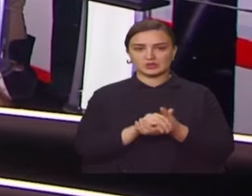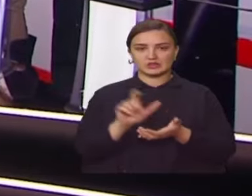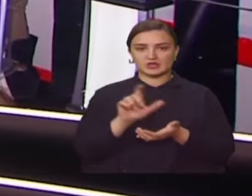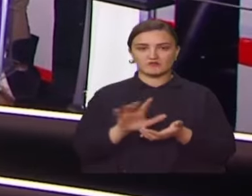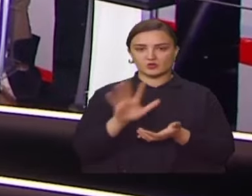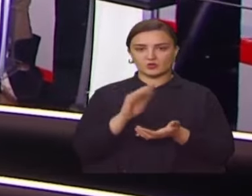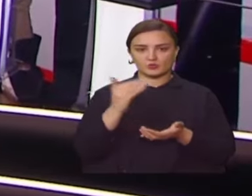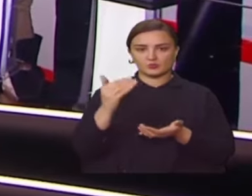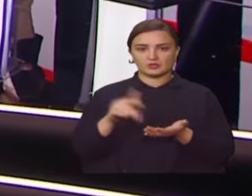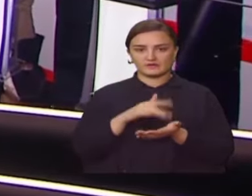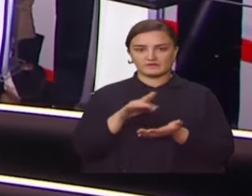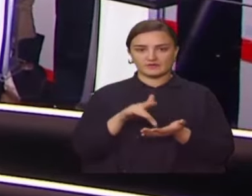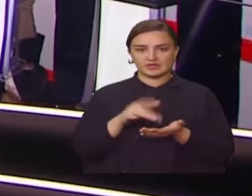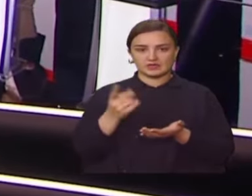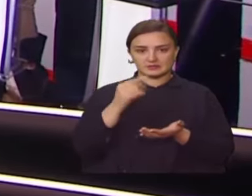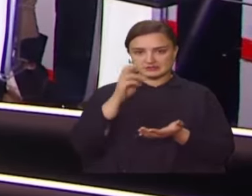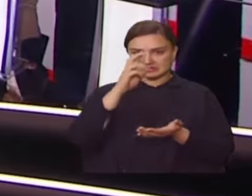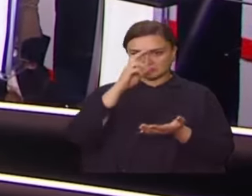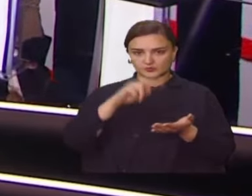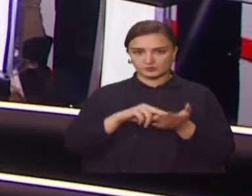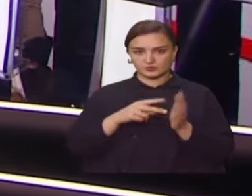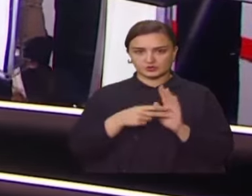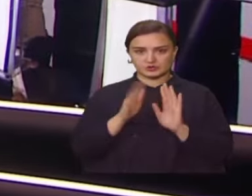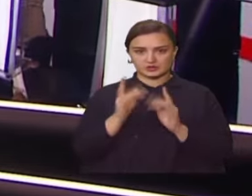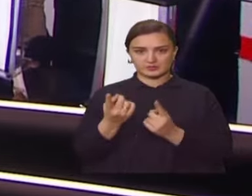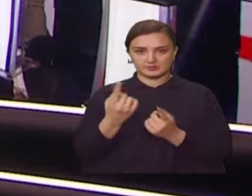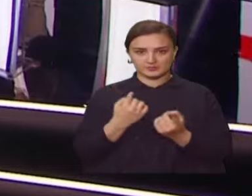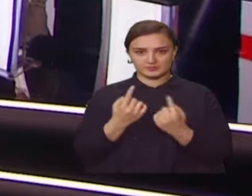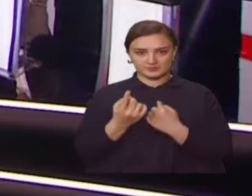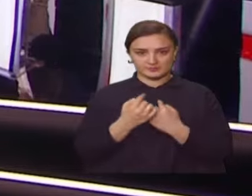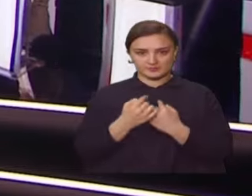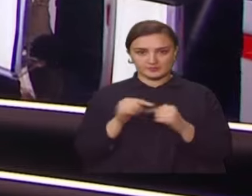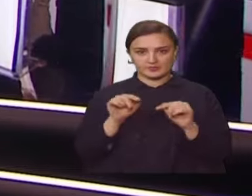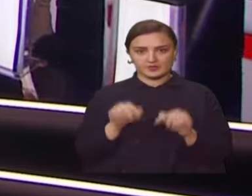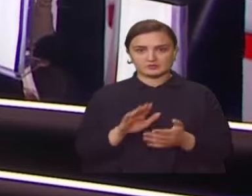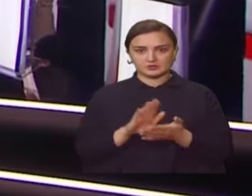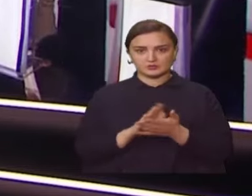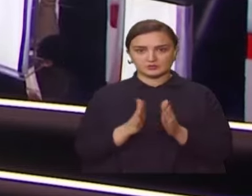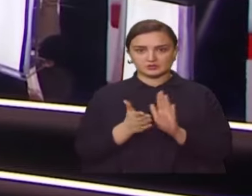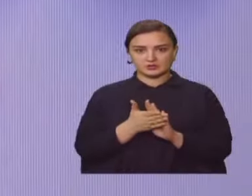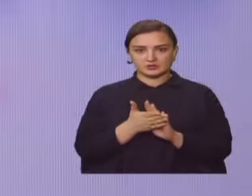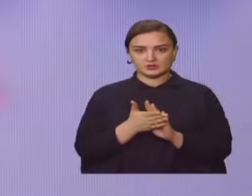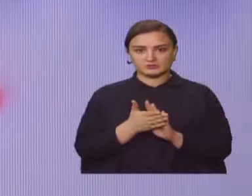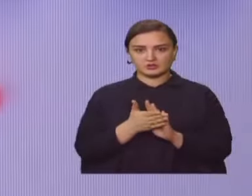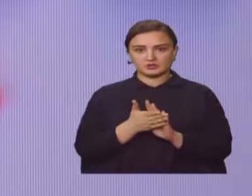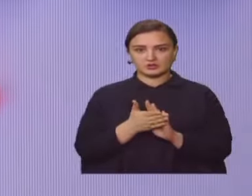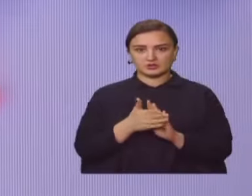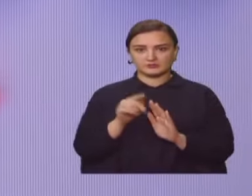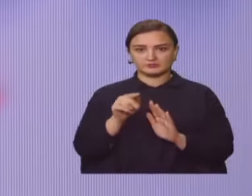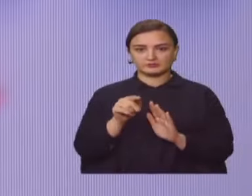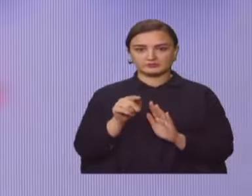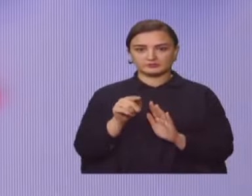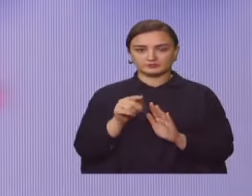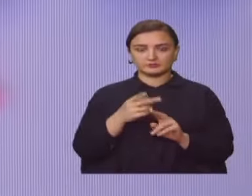ევროპული ქვეყნებიდან, ანუ სახელმწიფო ბიუჯეტებიდან იქნება წამოსული, ხო? ამ მოცემულობაში, აი ამ ვითარებაში და მათ შორის